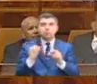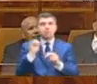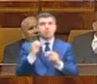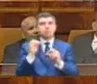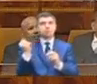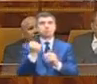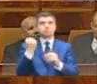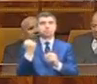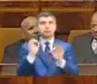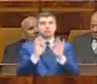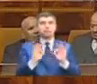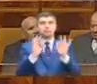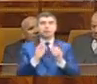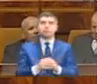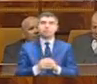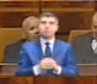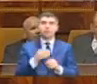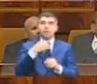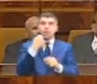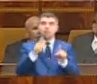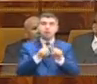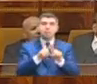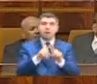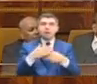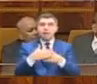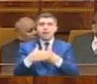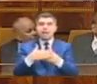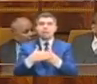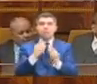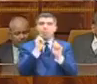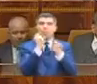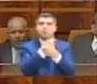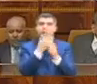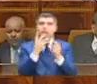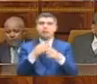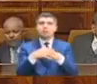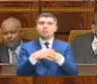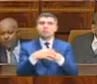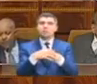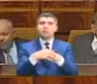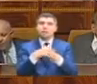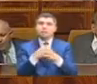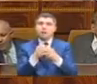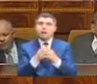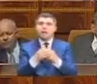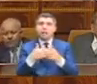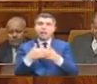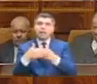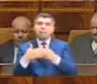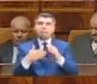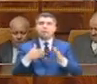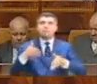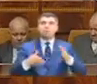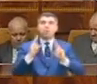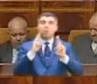طريق الجهوية العيون بركان بسبعة أمتار في انتظار خلق طريق